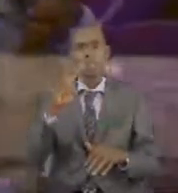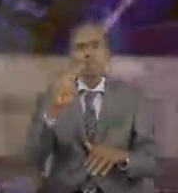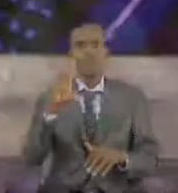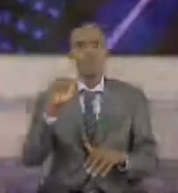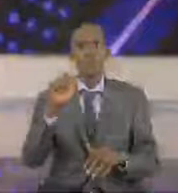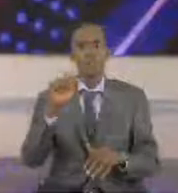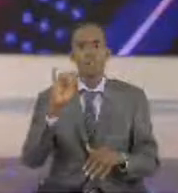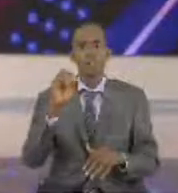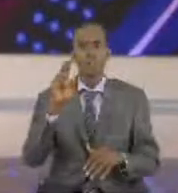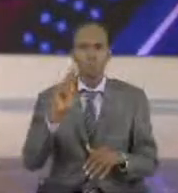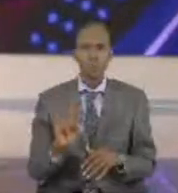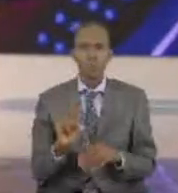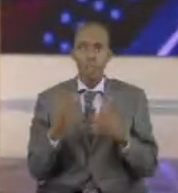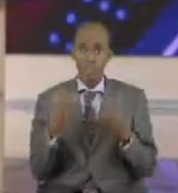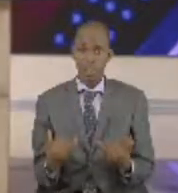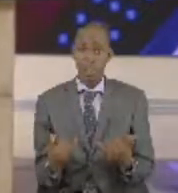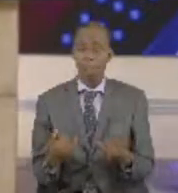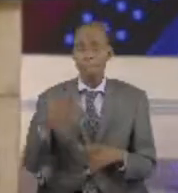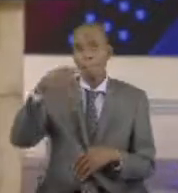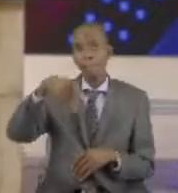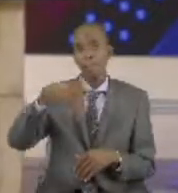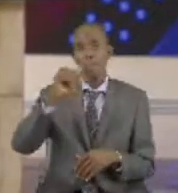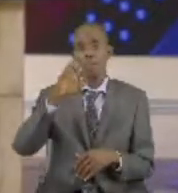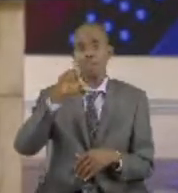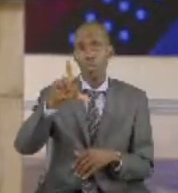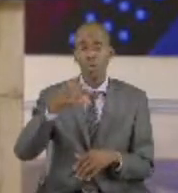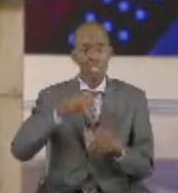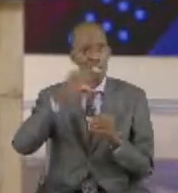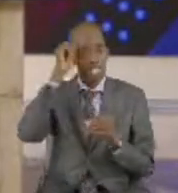Que j'y montai. Voici maintenant l'apôtre dans sa vie.